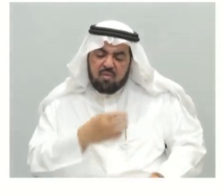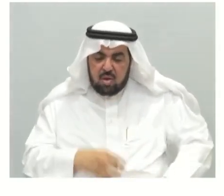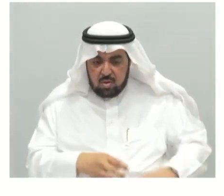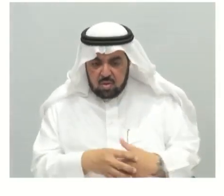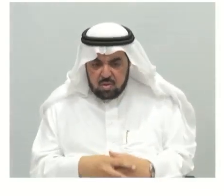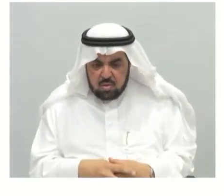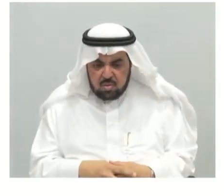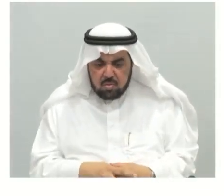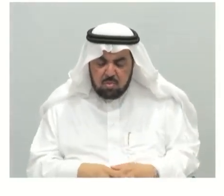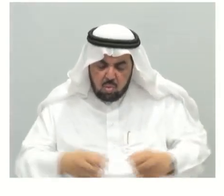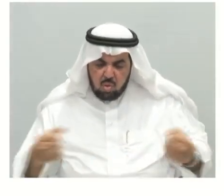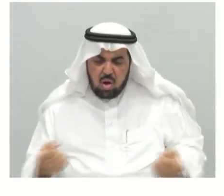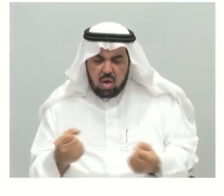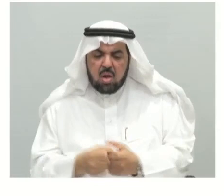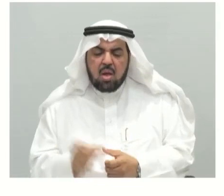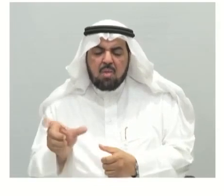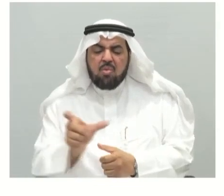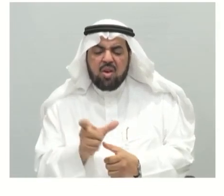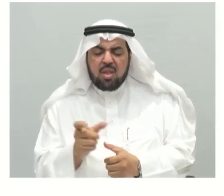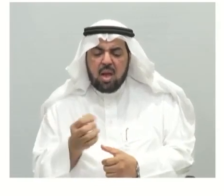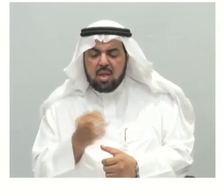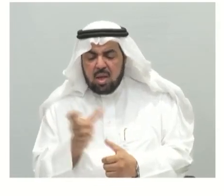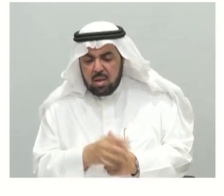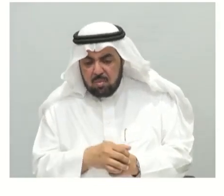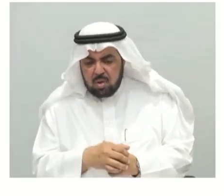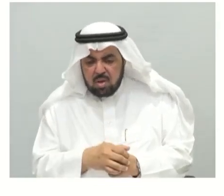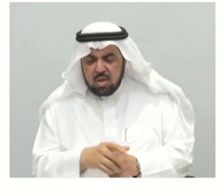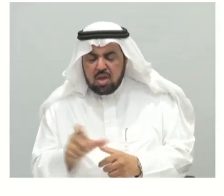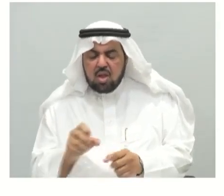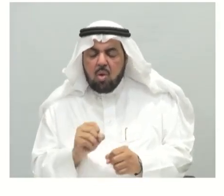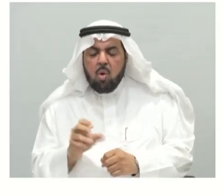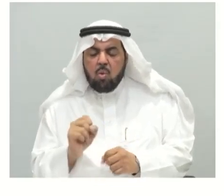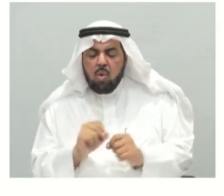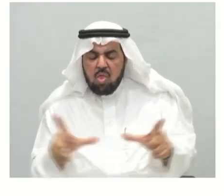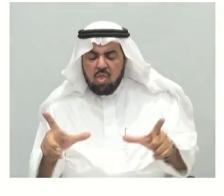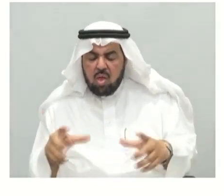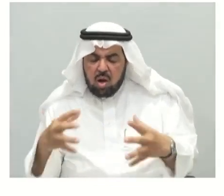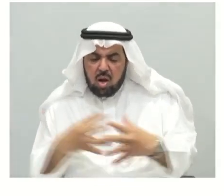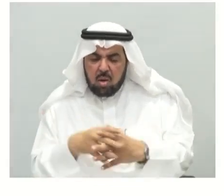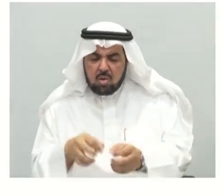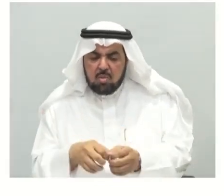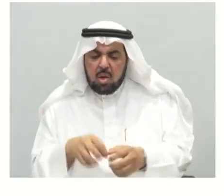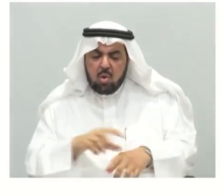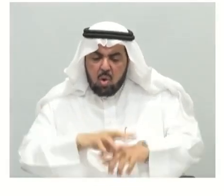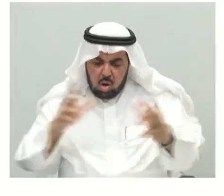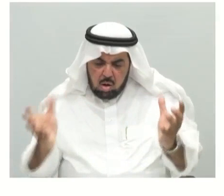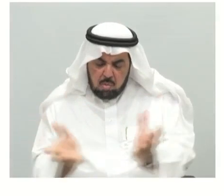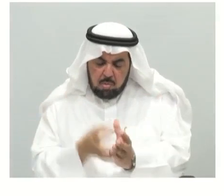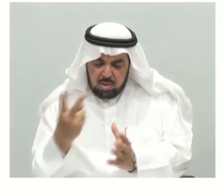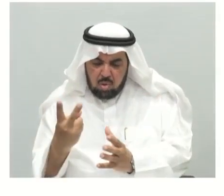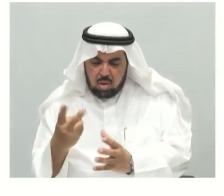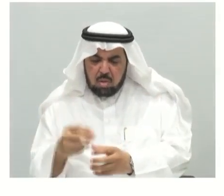منفعه مراجعه المفردات اشرح العلاقه الموجوده بين كل مجموعتين من